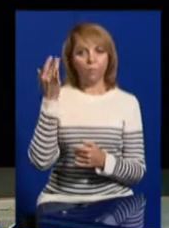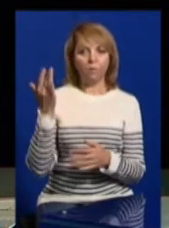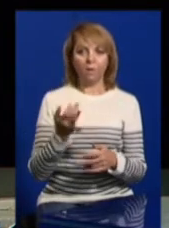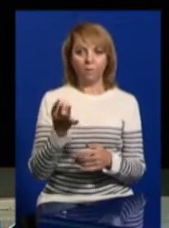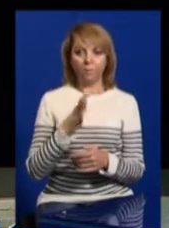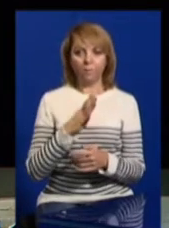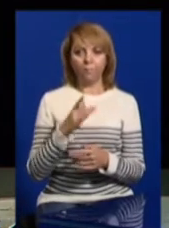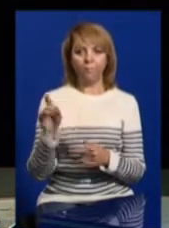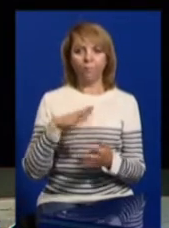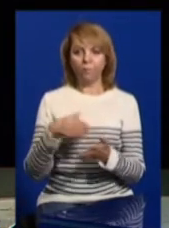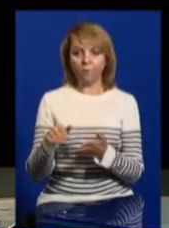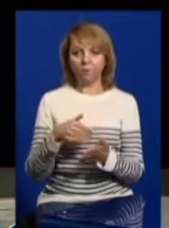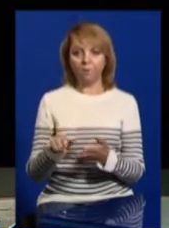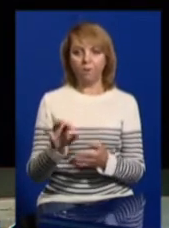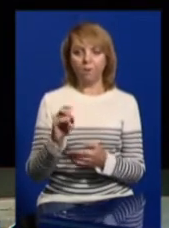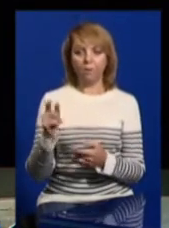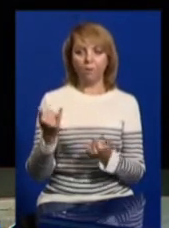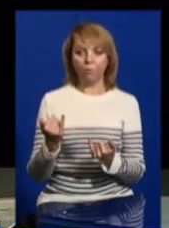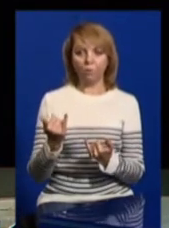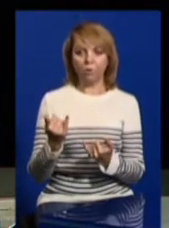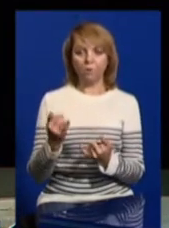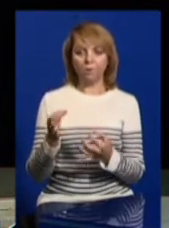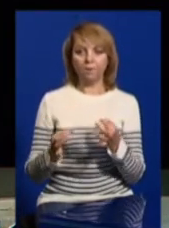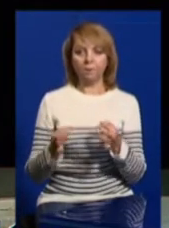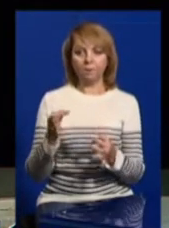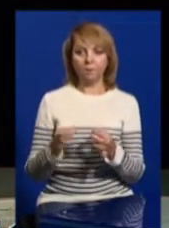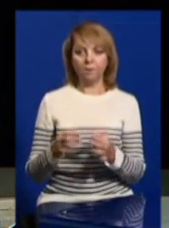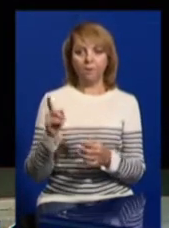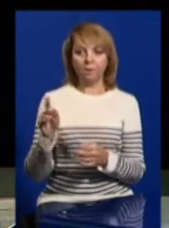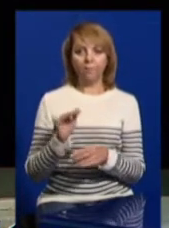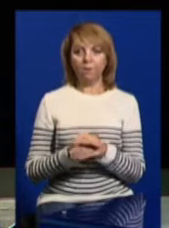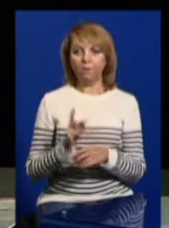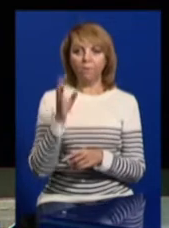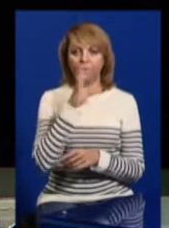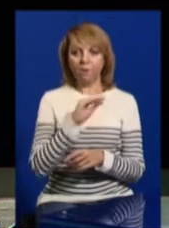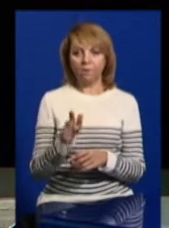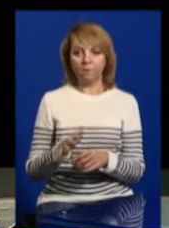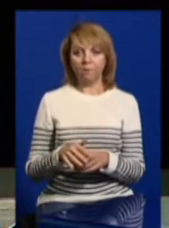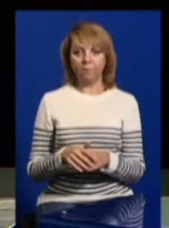її відмовляли. А на сьогоднішньому засіданні вона фактично не встигла.